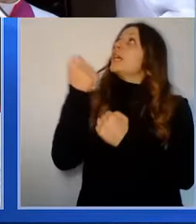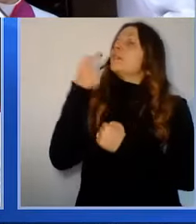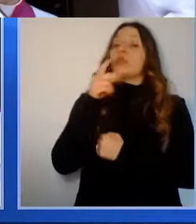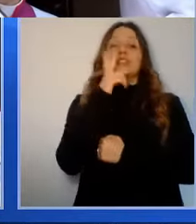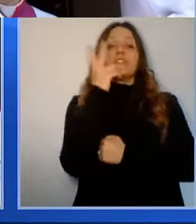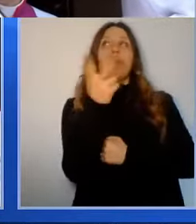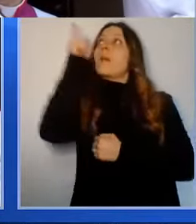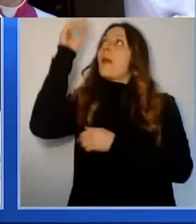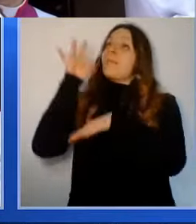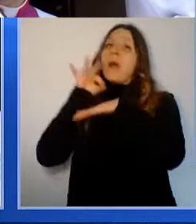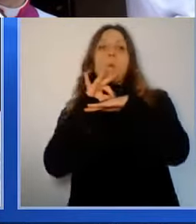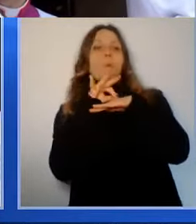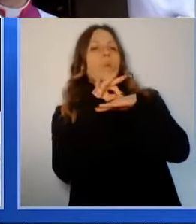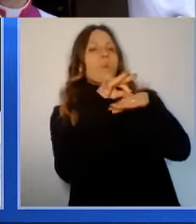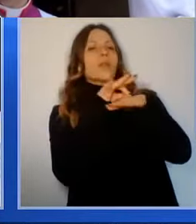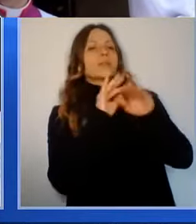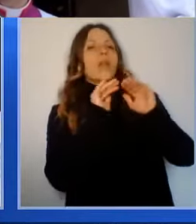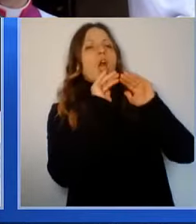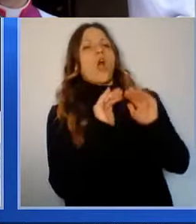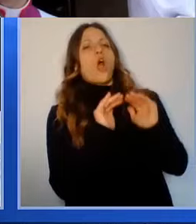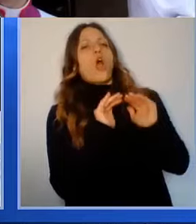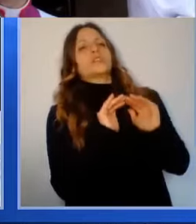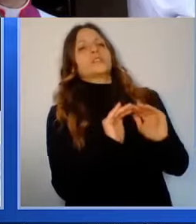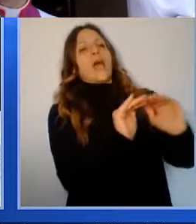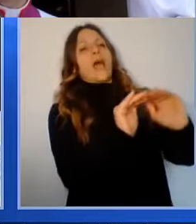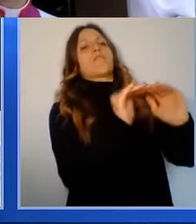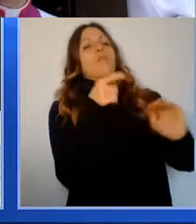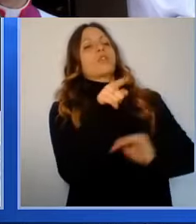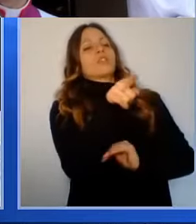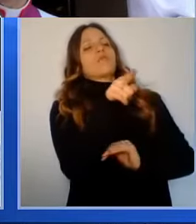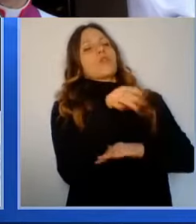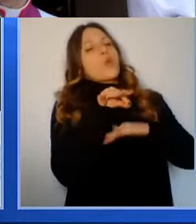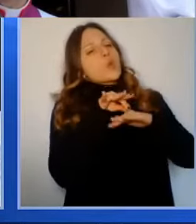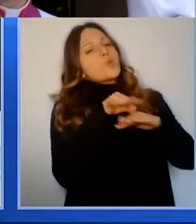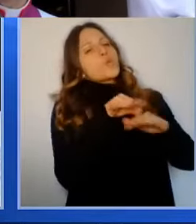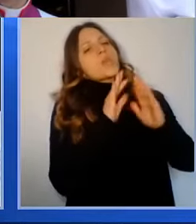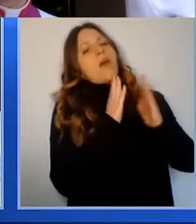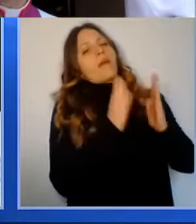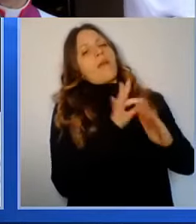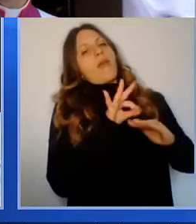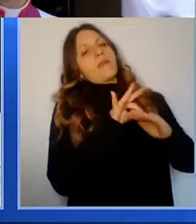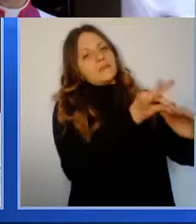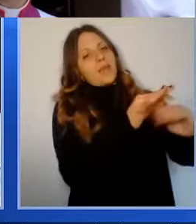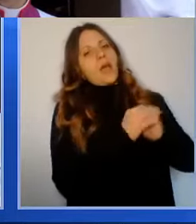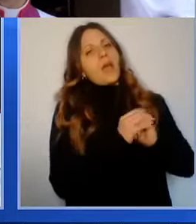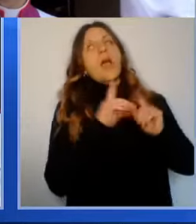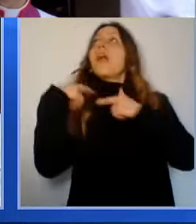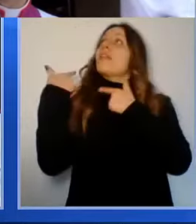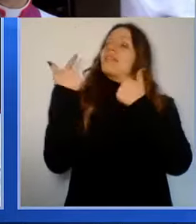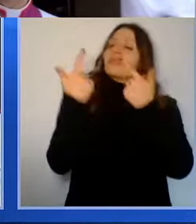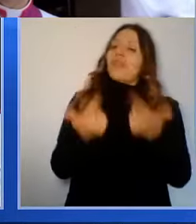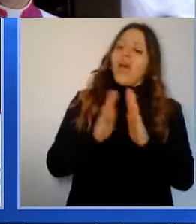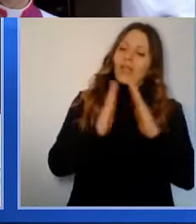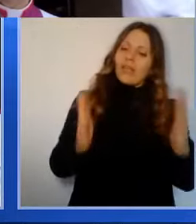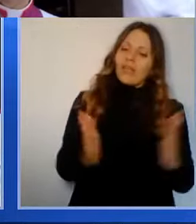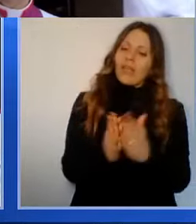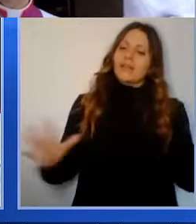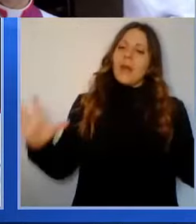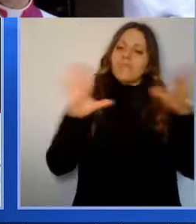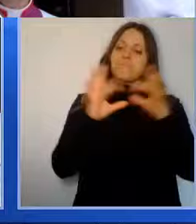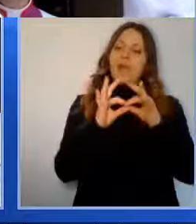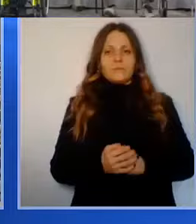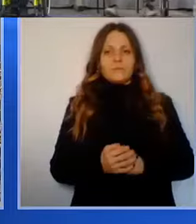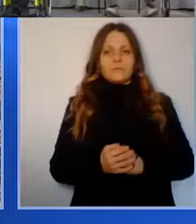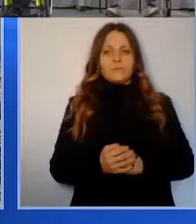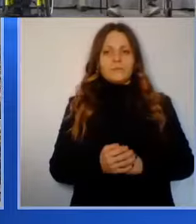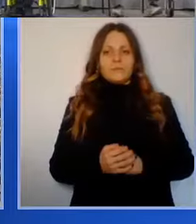guida della Chiesa e conceda pace e unità alla Chiesa in tutto il mondo.